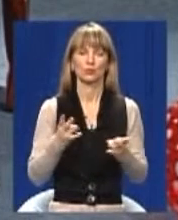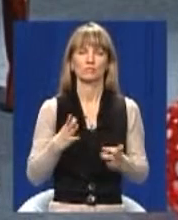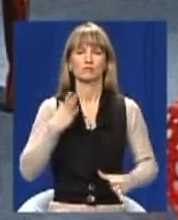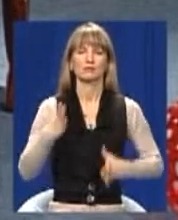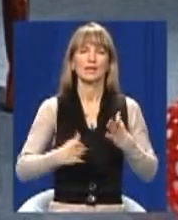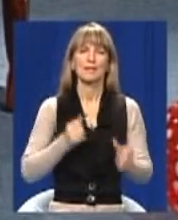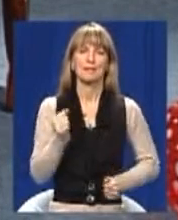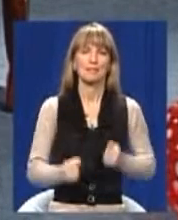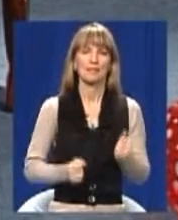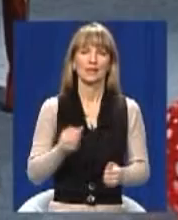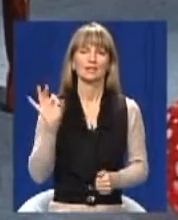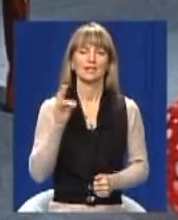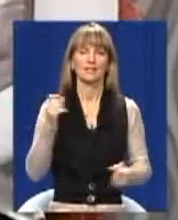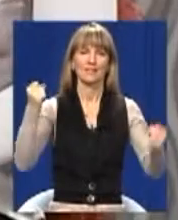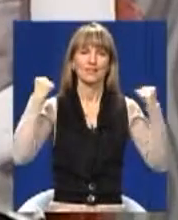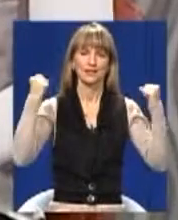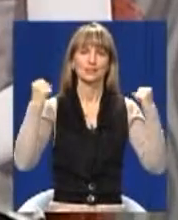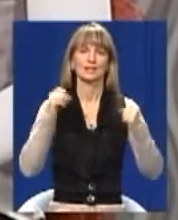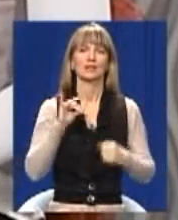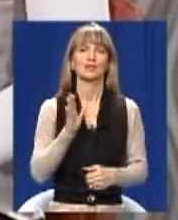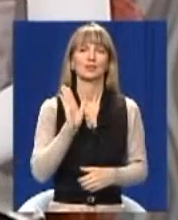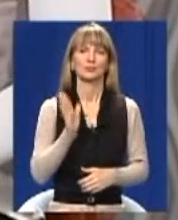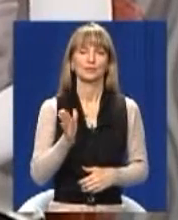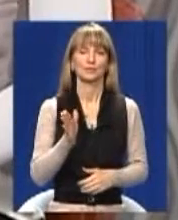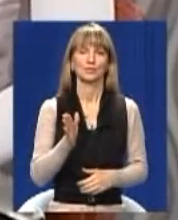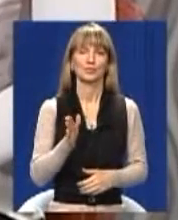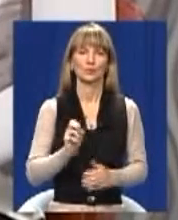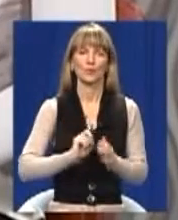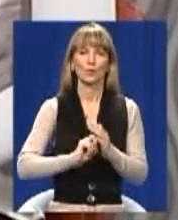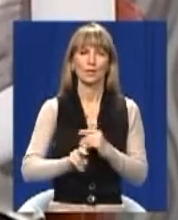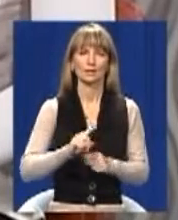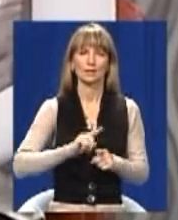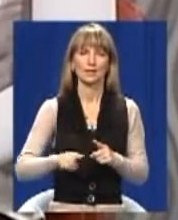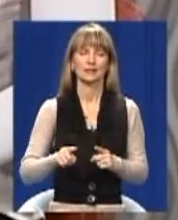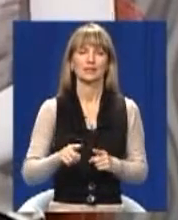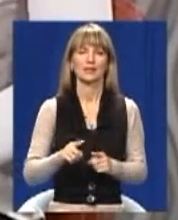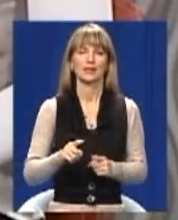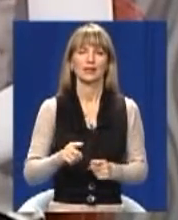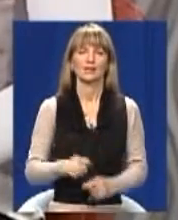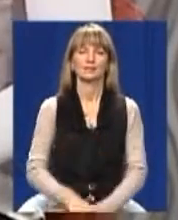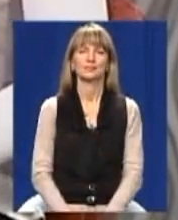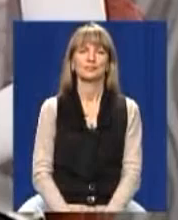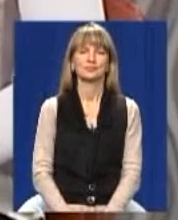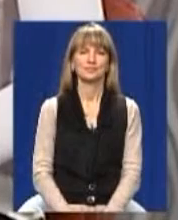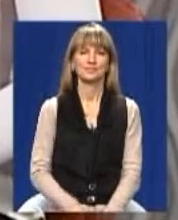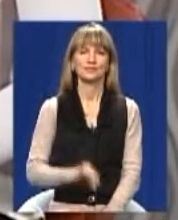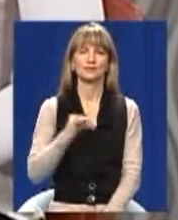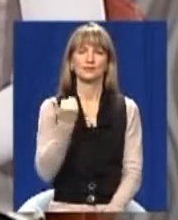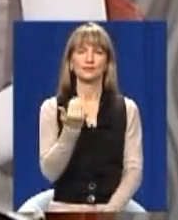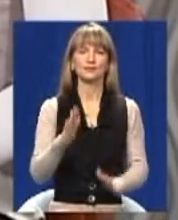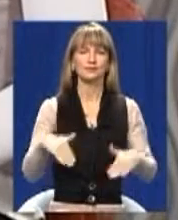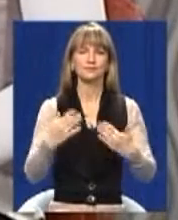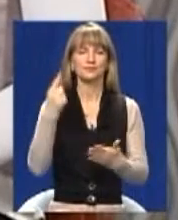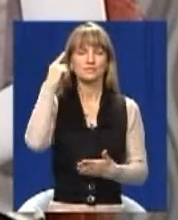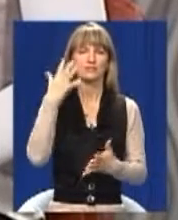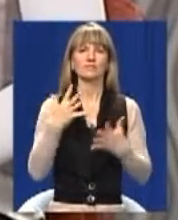майстерність, бігай частіше на уроках фізкультури і будеш давати жару всім і клоунам, і вовкам, і тому подібне. А вам ми пропонуємо